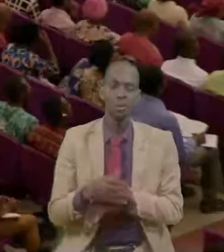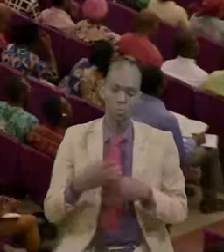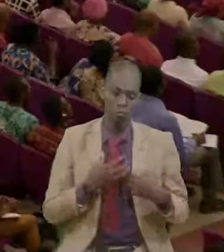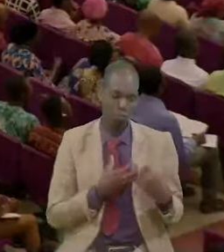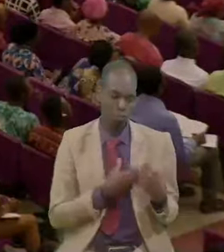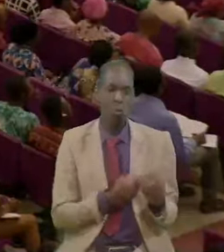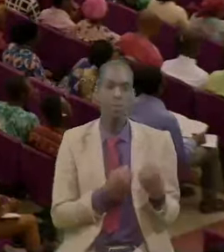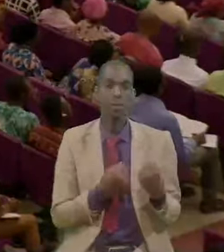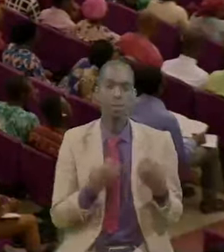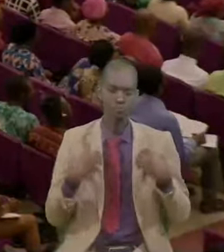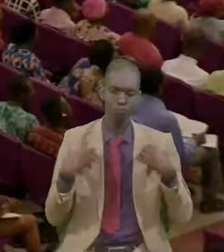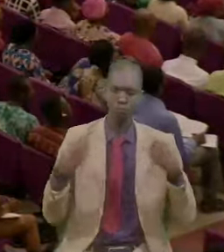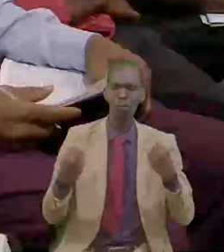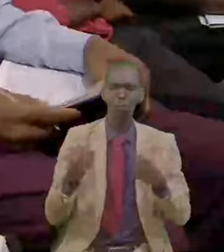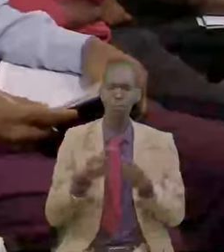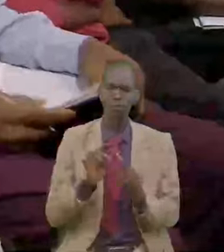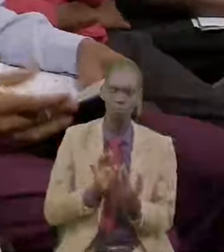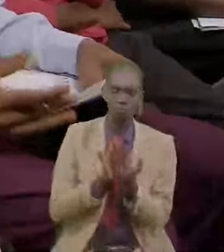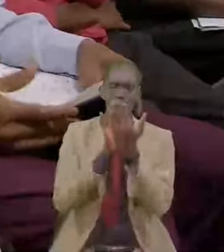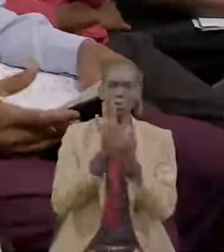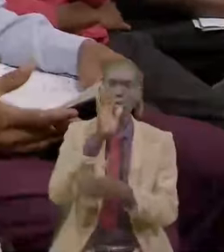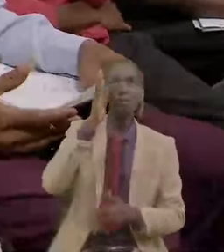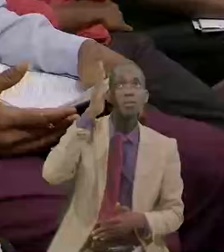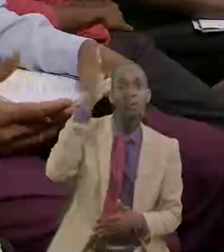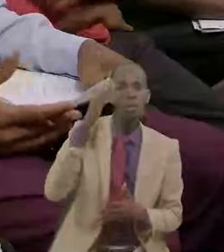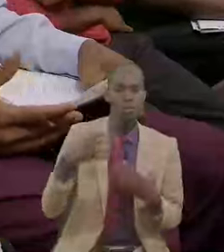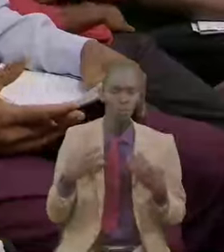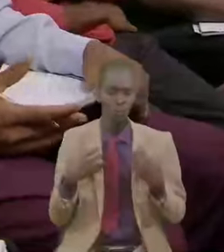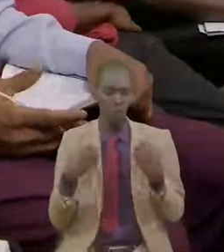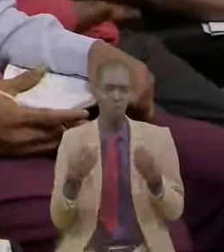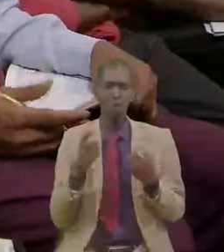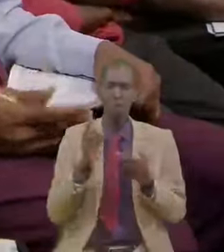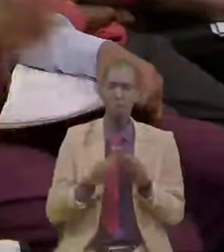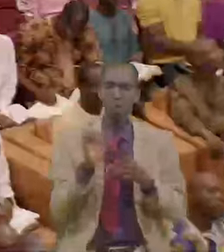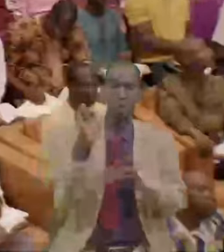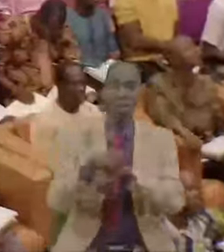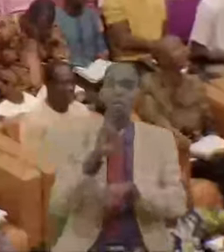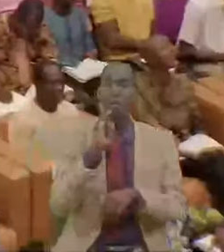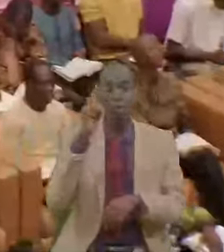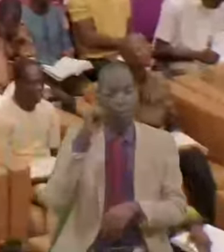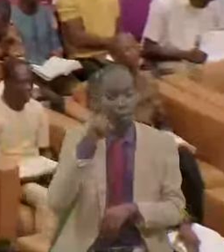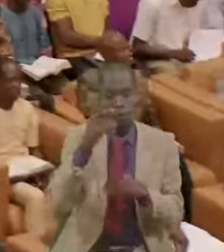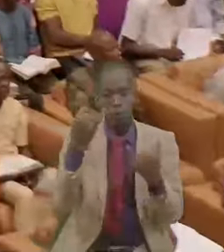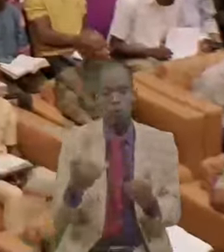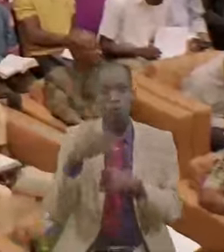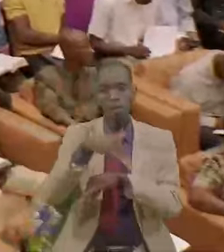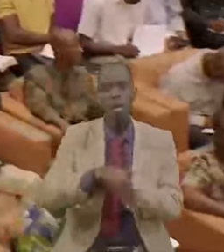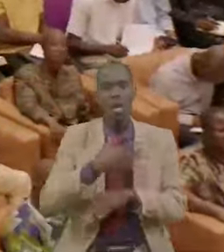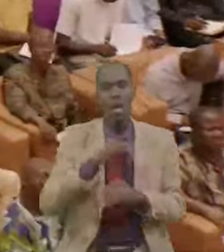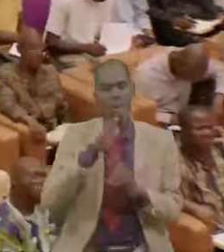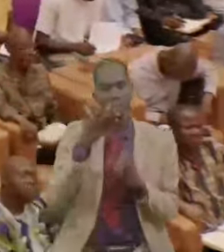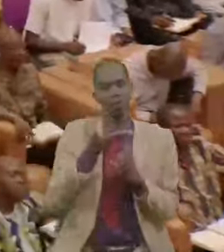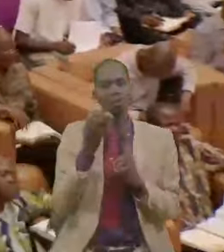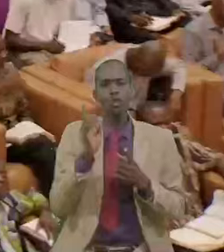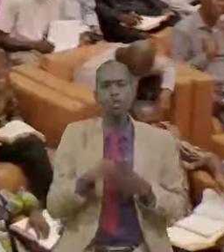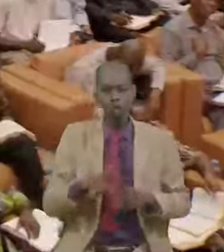Le courage pour faire face à l'avenir, au futur, le courage pour vaincre est pour vous ce soir. Et la conviction pour mener